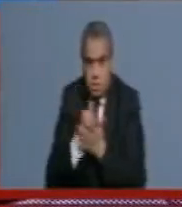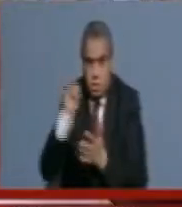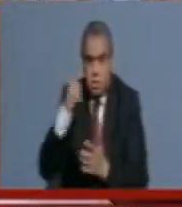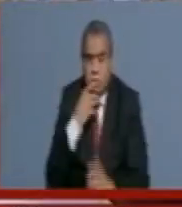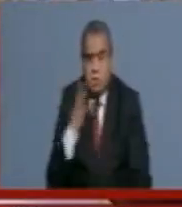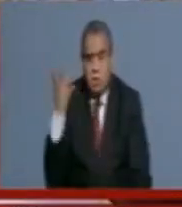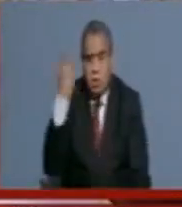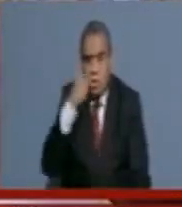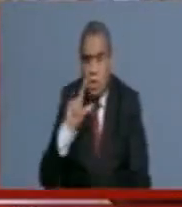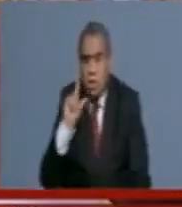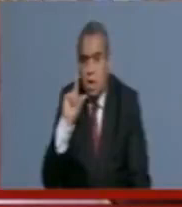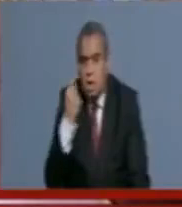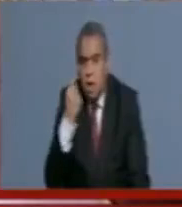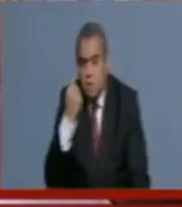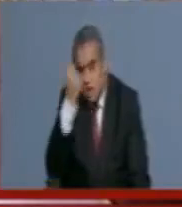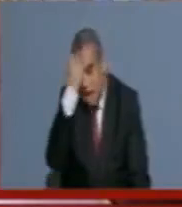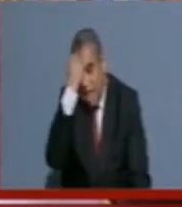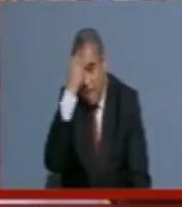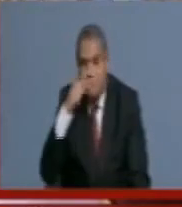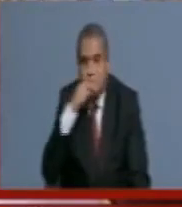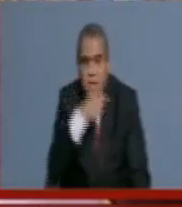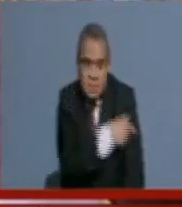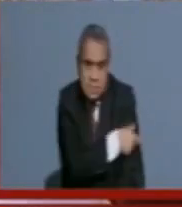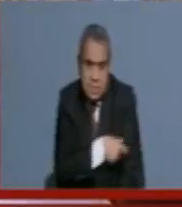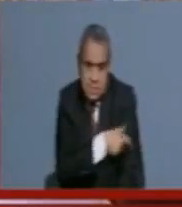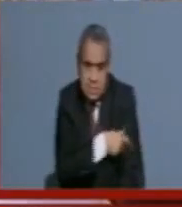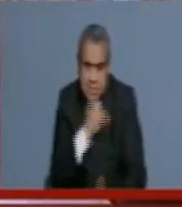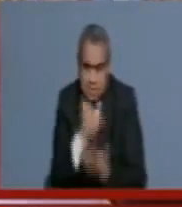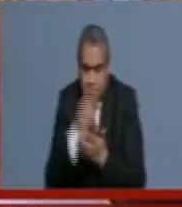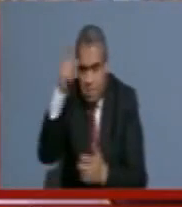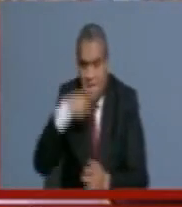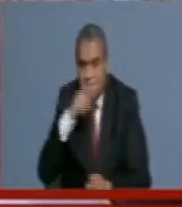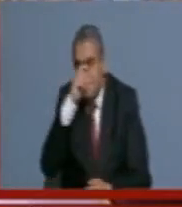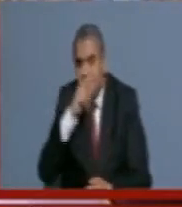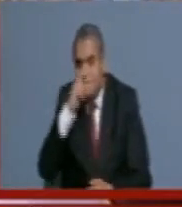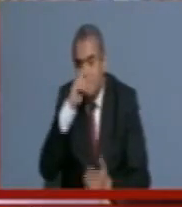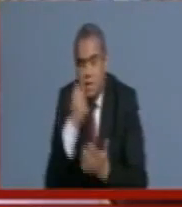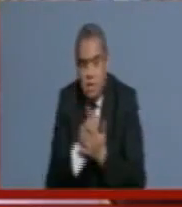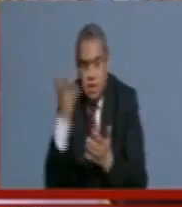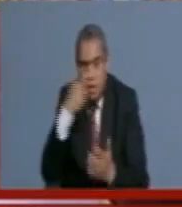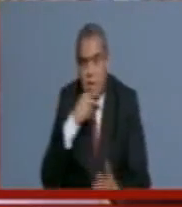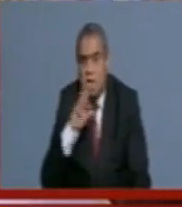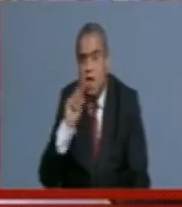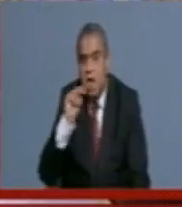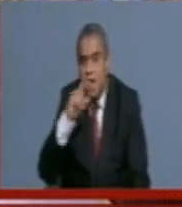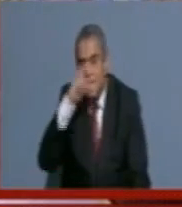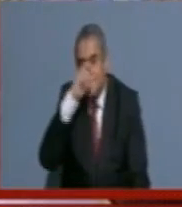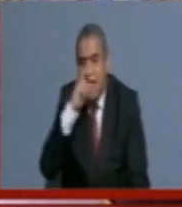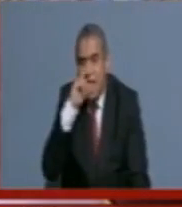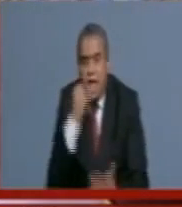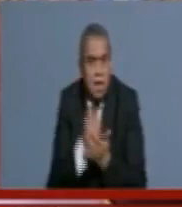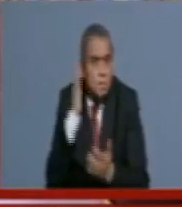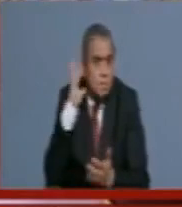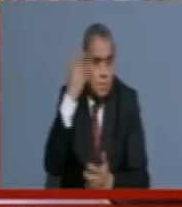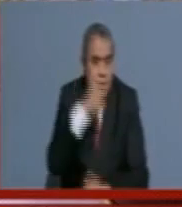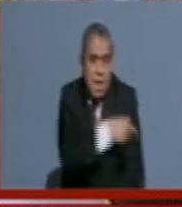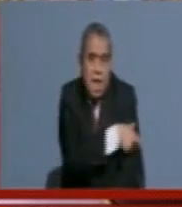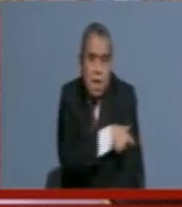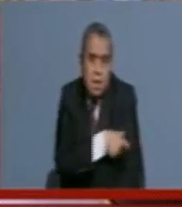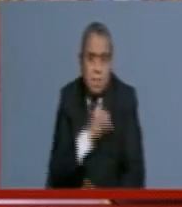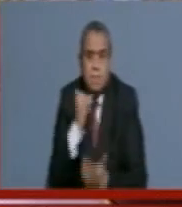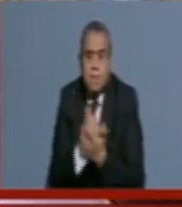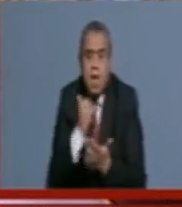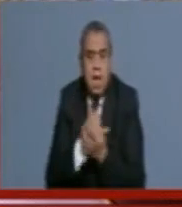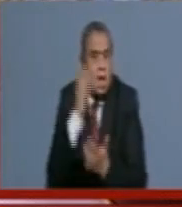15,000 رائدة ريفية وهتوصل حتى 20,000 رائدة ريفية. الرائدات الريفيات دول منتشرين